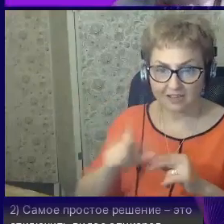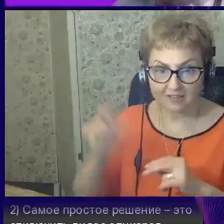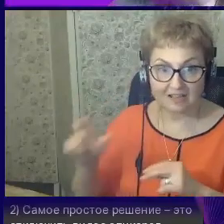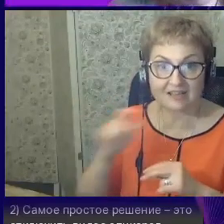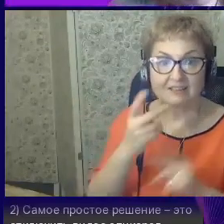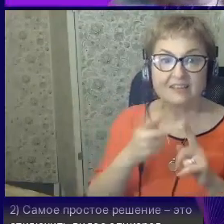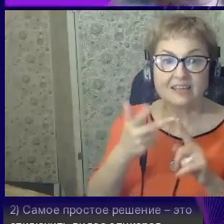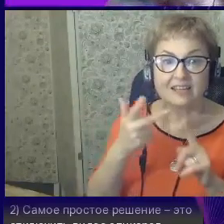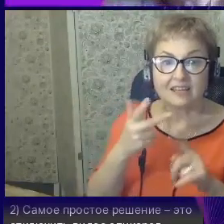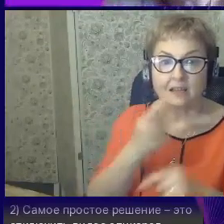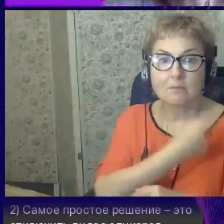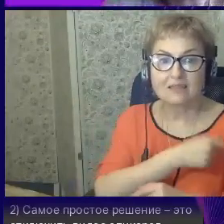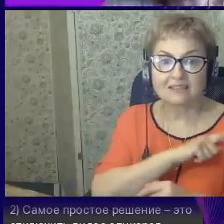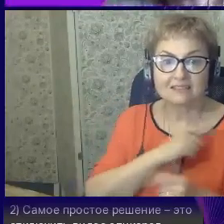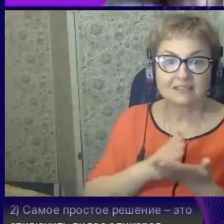направление — медицинское.